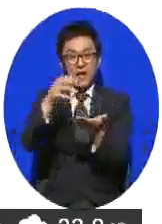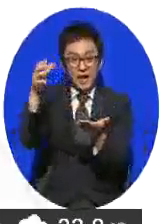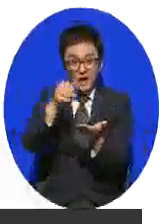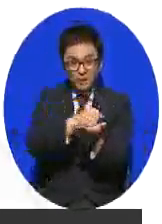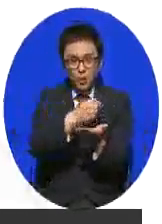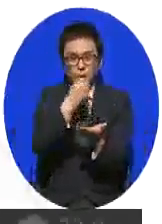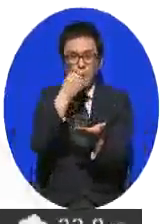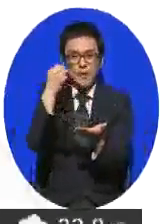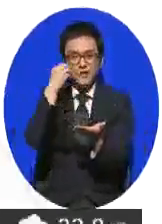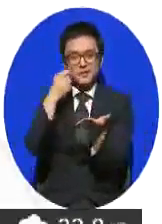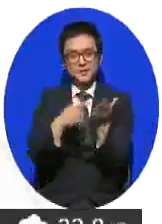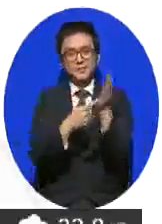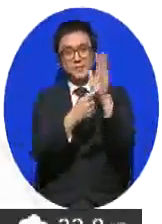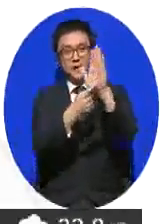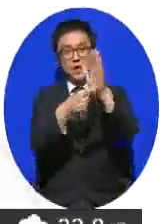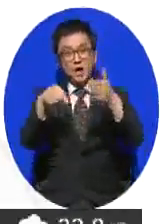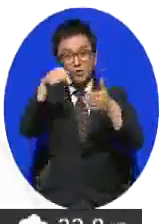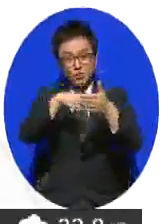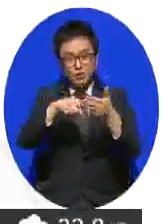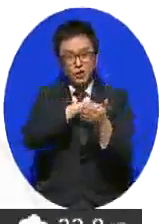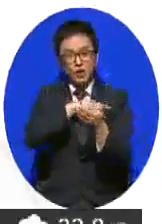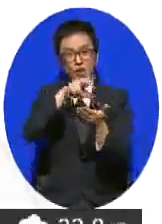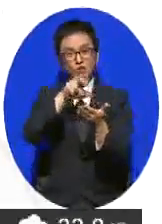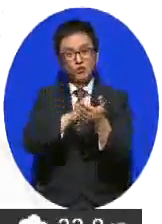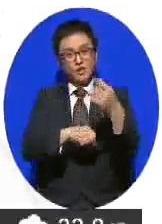중 7개를 한 명이 도배하거나